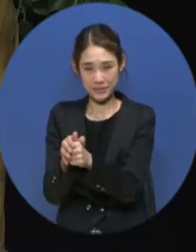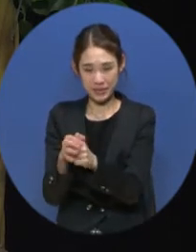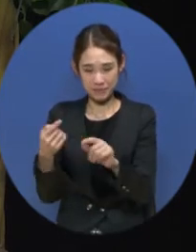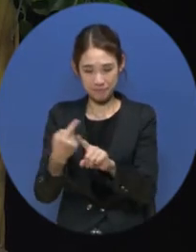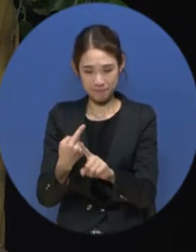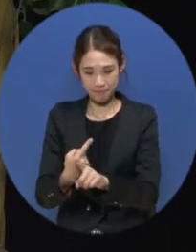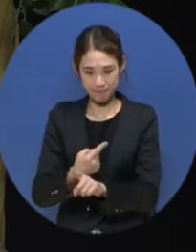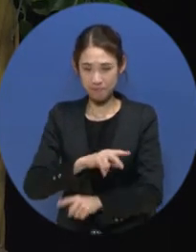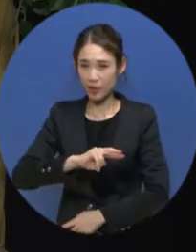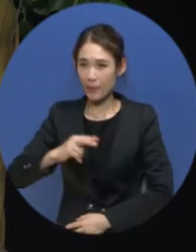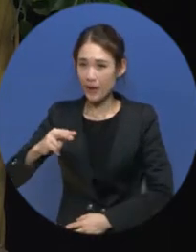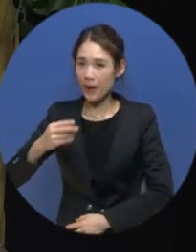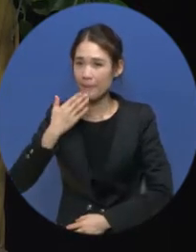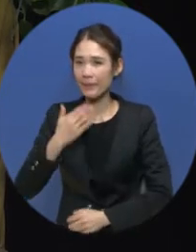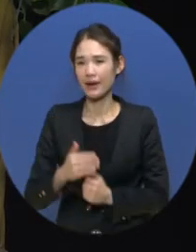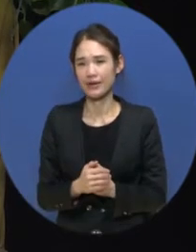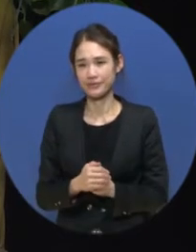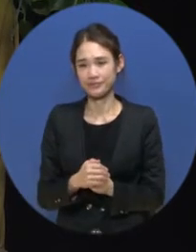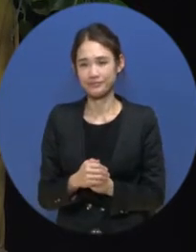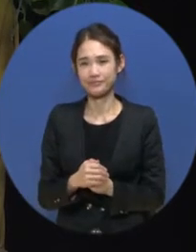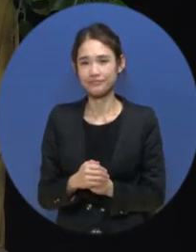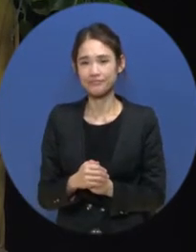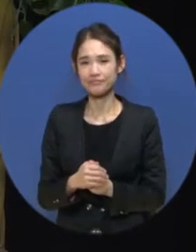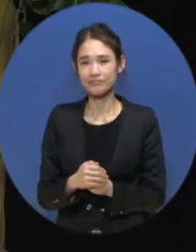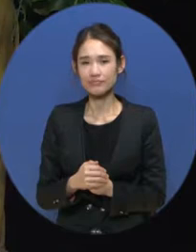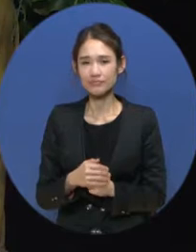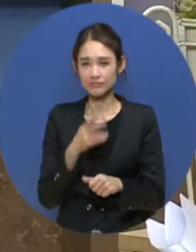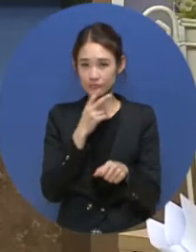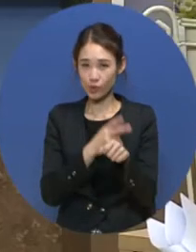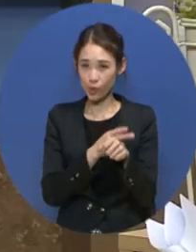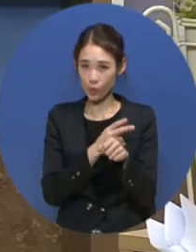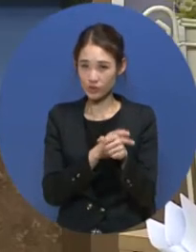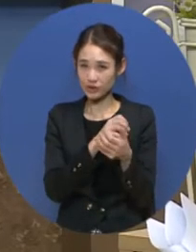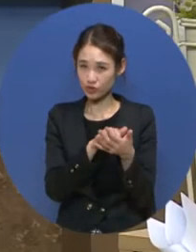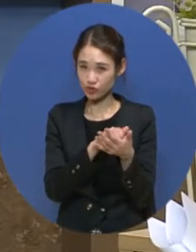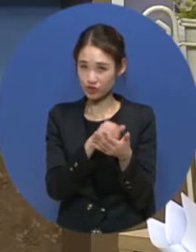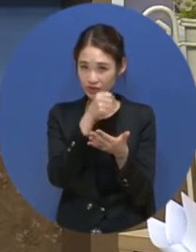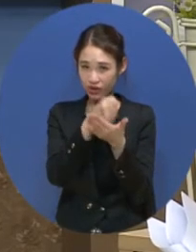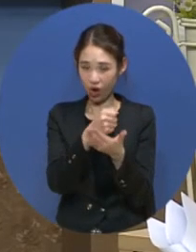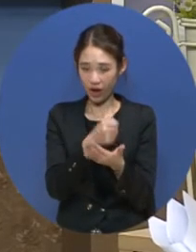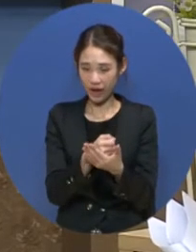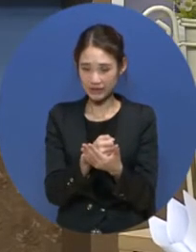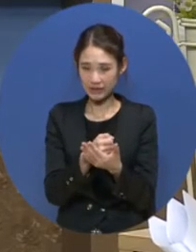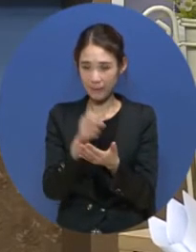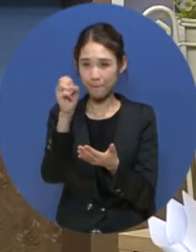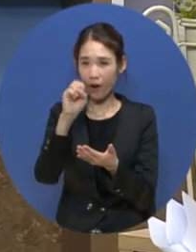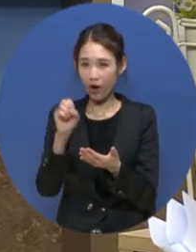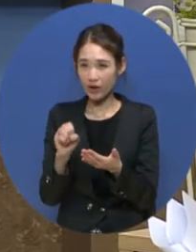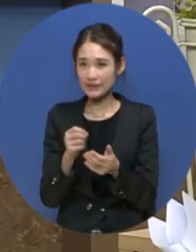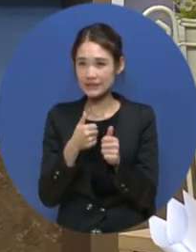이렇게 유동적으로 바꿔질 수 있어요. 그러니까 교사의 수는 정해진 비율에 따라